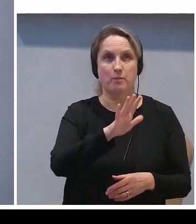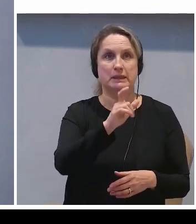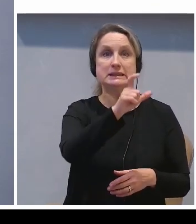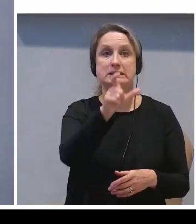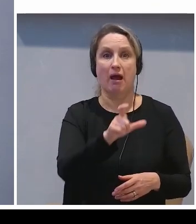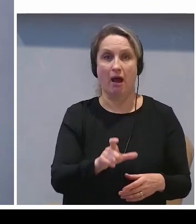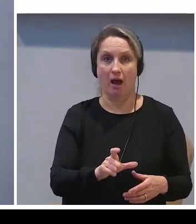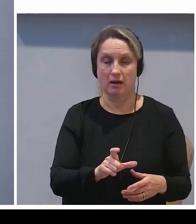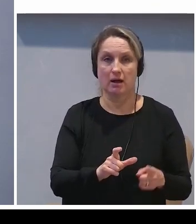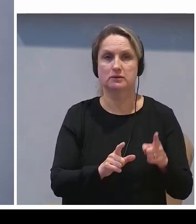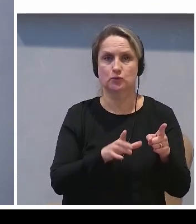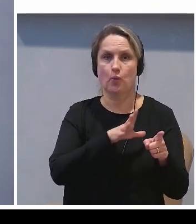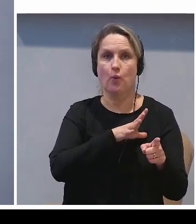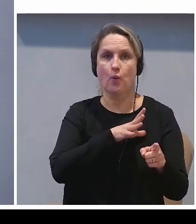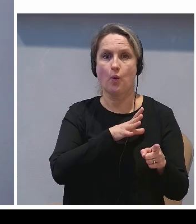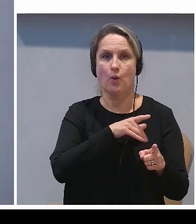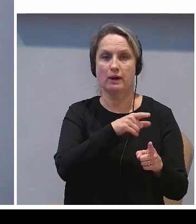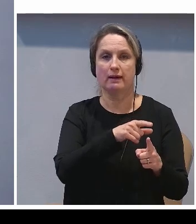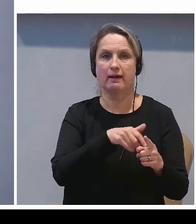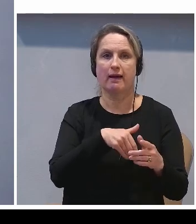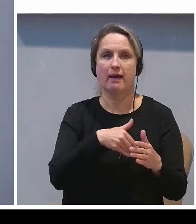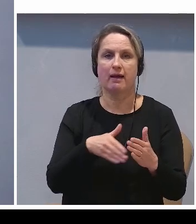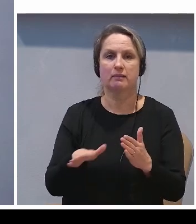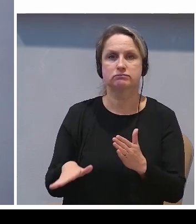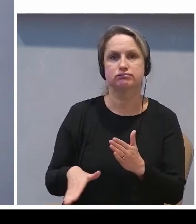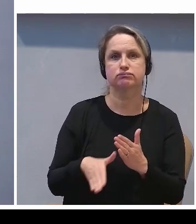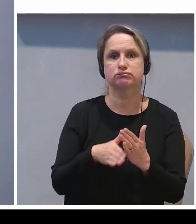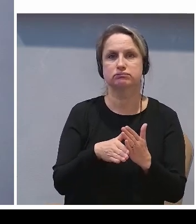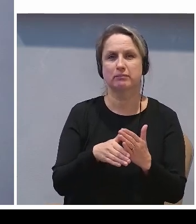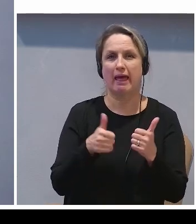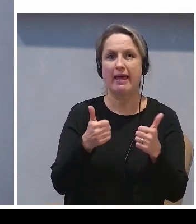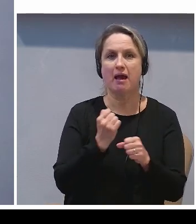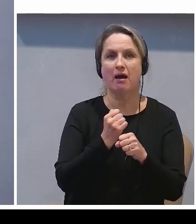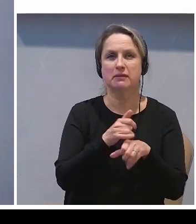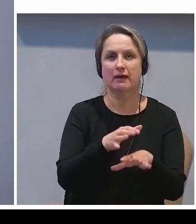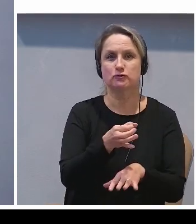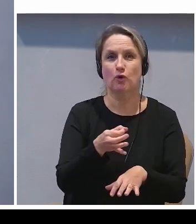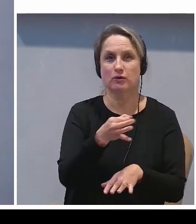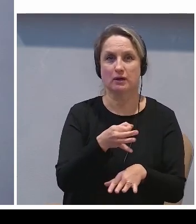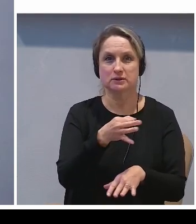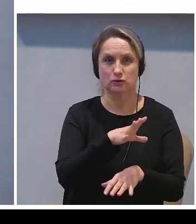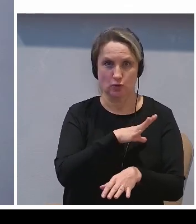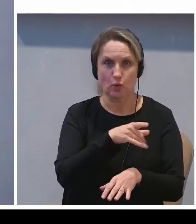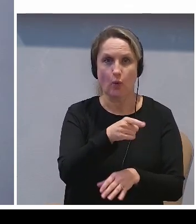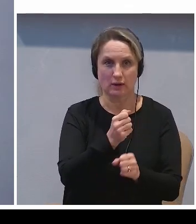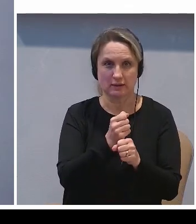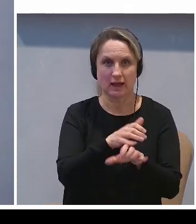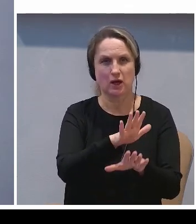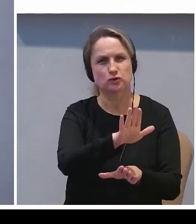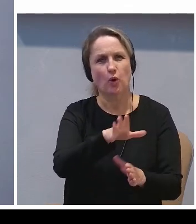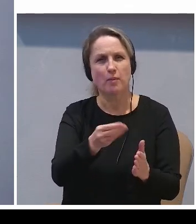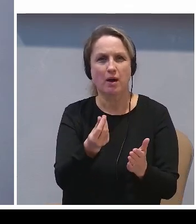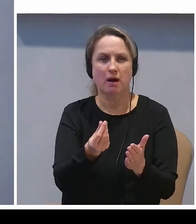Itaalias, oli heategevuslik organisatsioon, mis tegeles millegi sellisega, oma